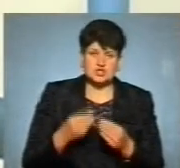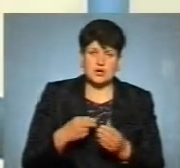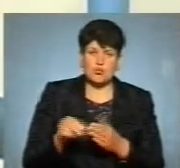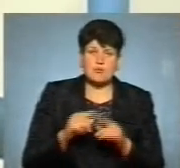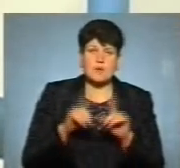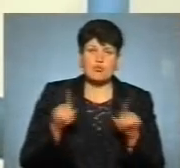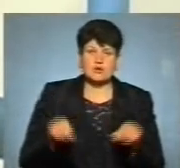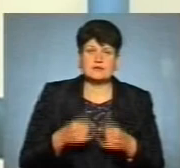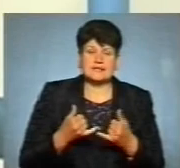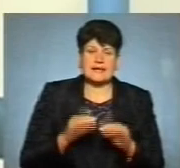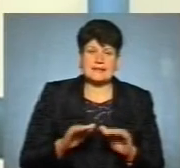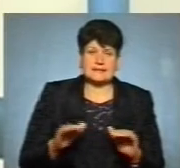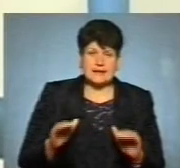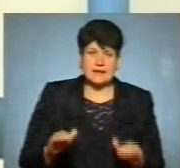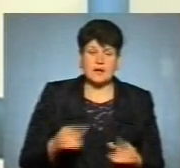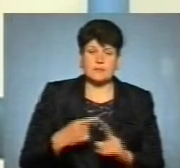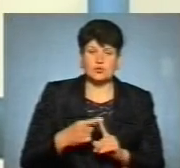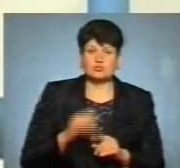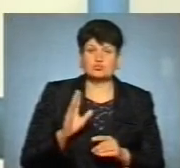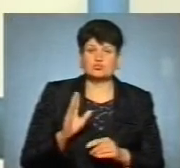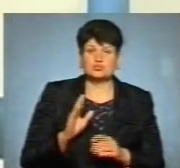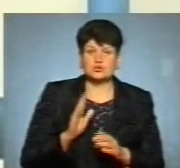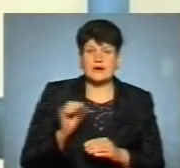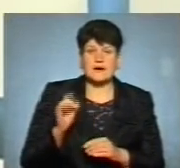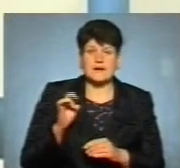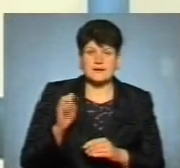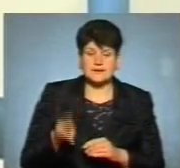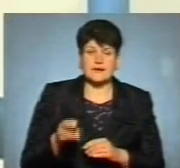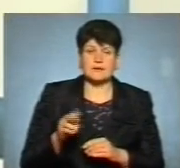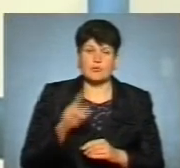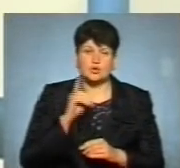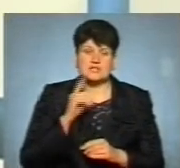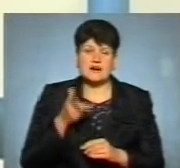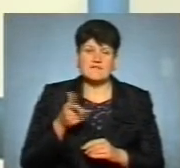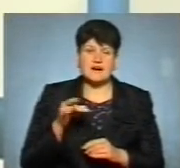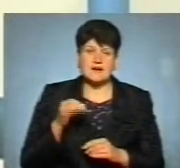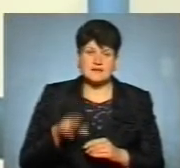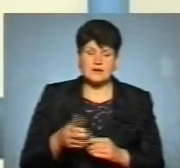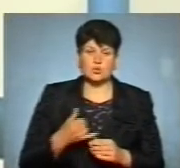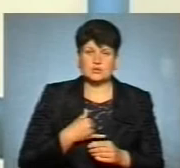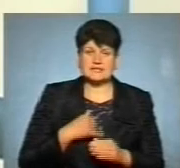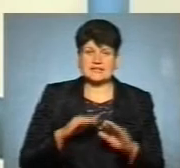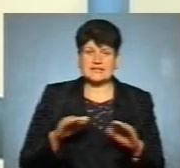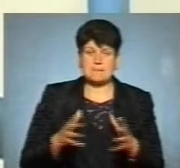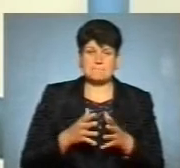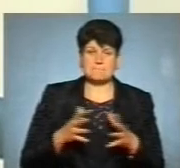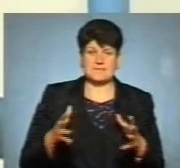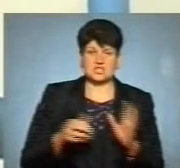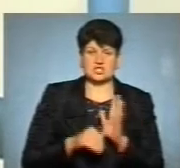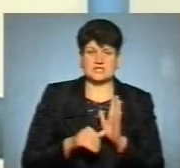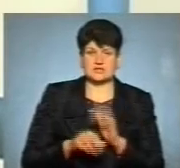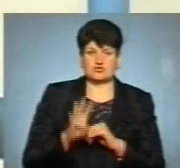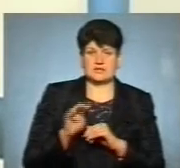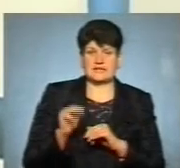для тих дітей пільгових категорій. Ну і плюс буде Артек Молода Гвардія, знову ж таки для пільгових категорій. Але в нас таких дітей більше